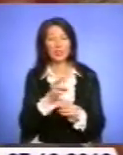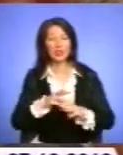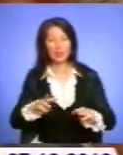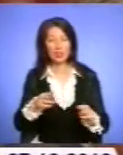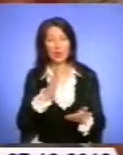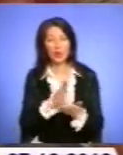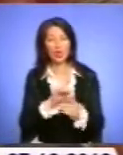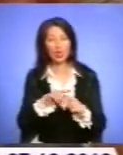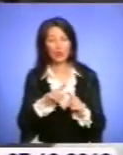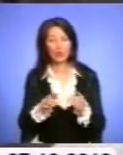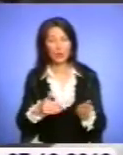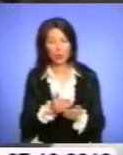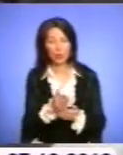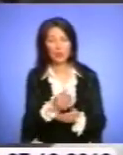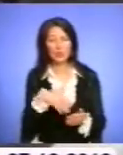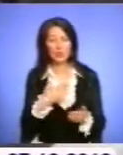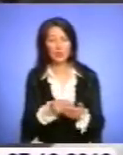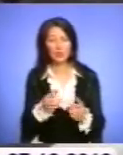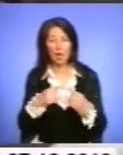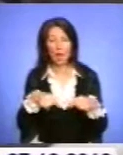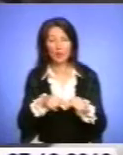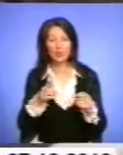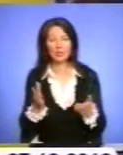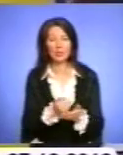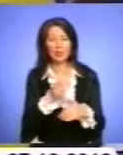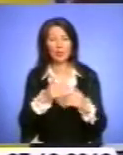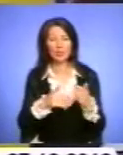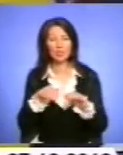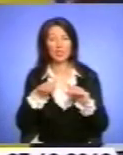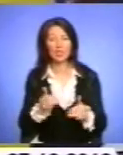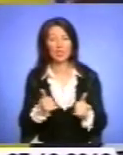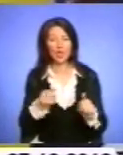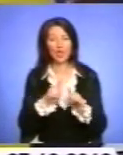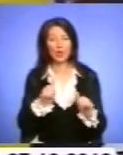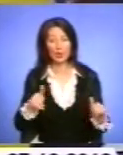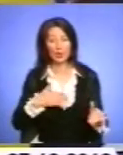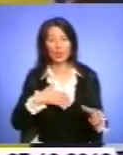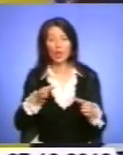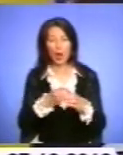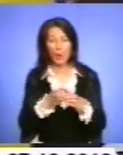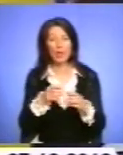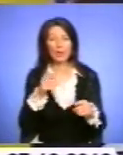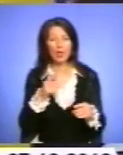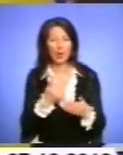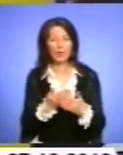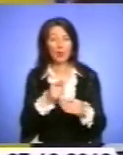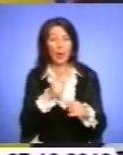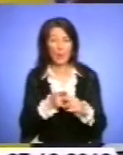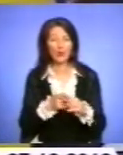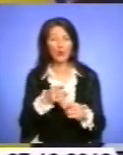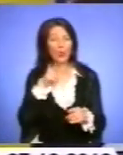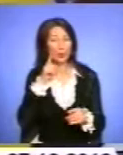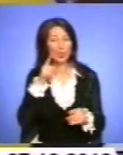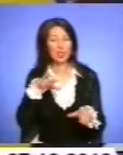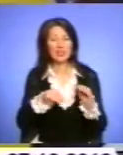зорієнтуватися у своїй галузі та знайти практичні рішення для її розвитку. Наша команда навілась майже наполовину помолодшого. В складі уряду